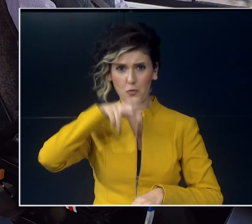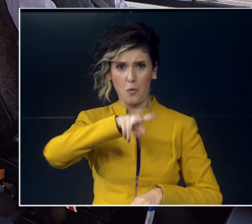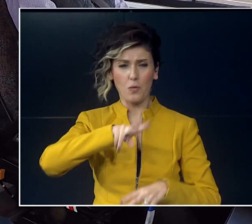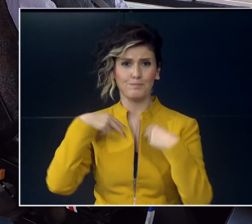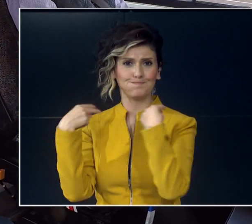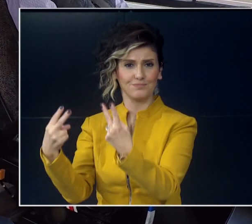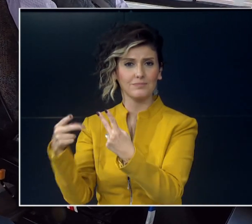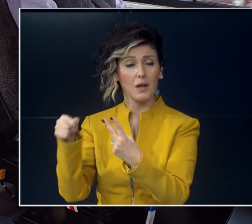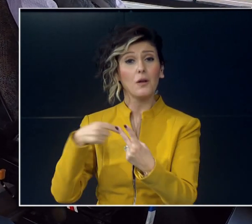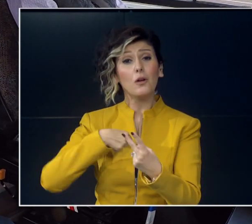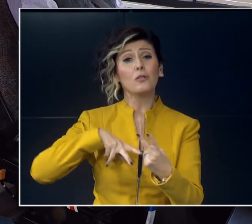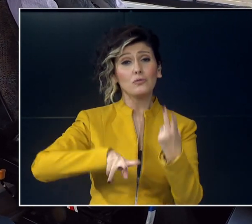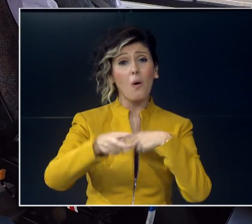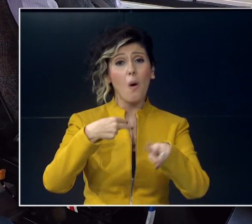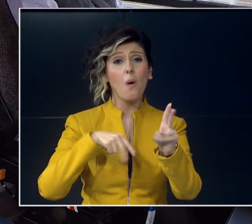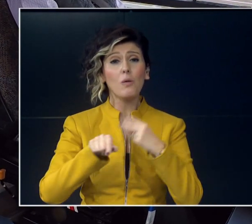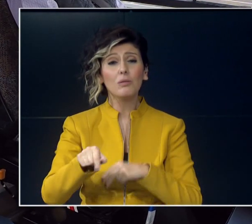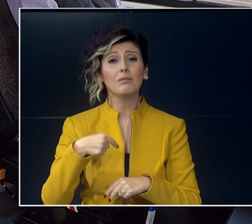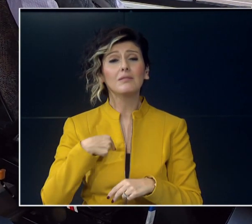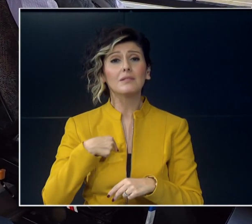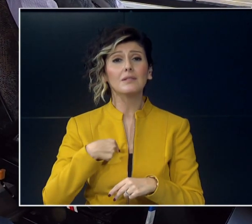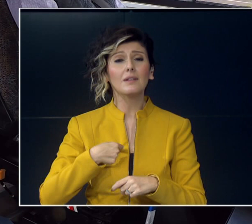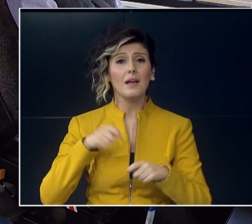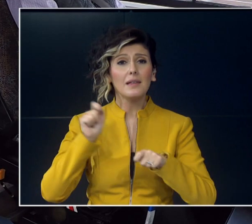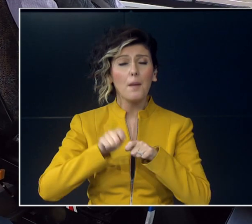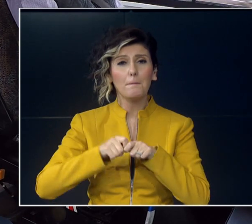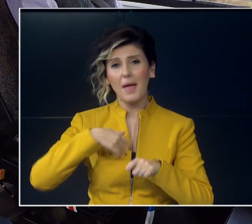yolların yapımında emeğimiz var. Yani